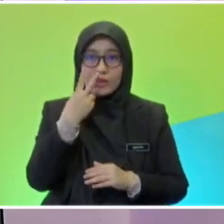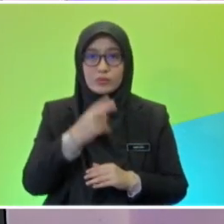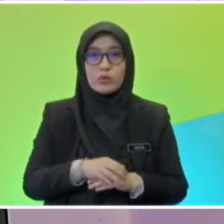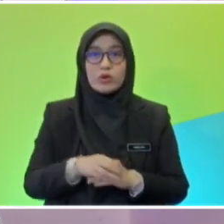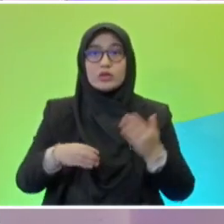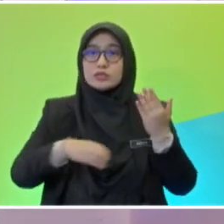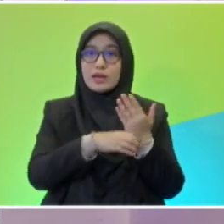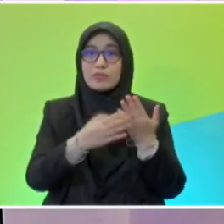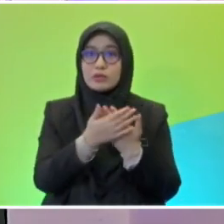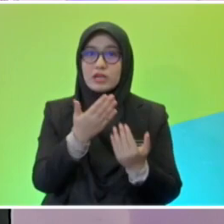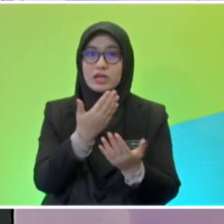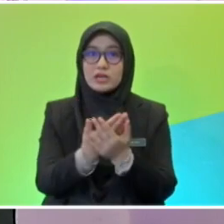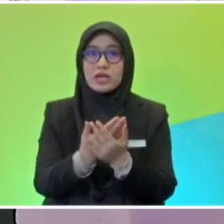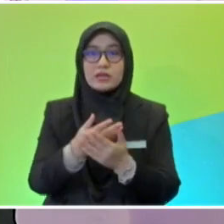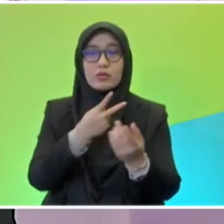tangan